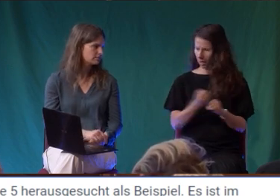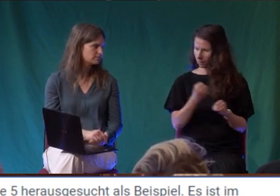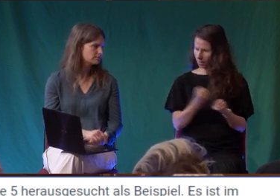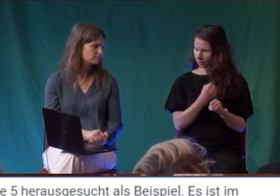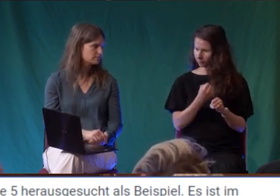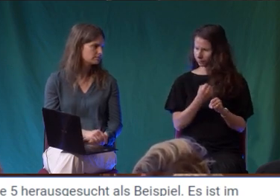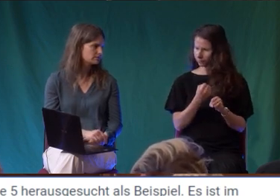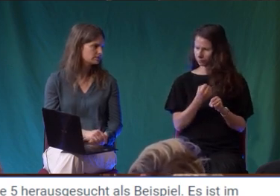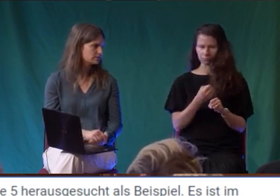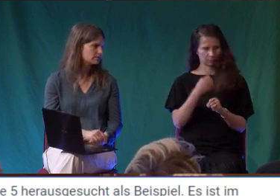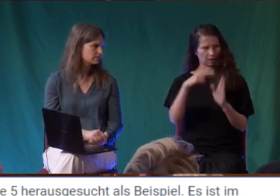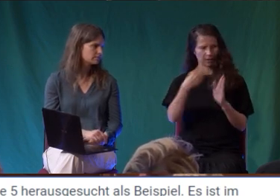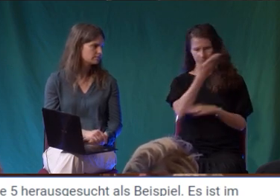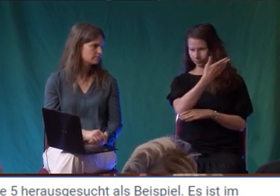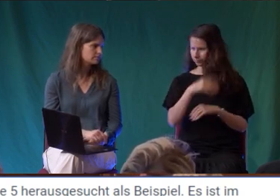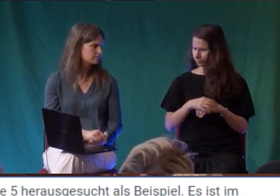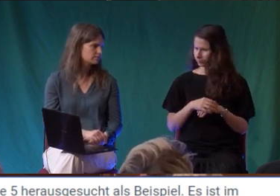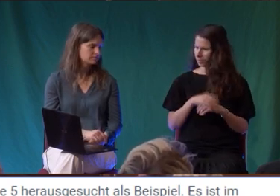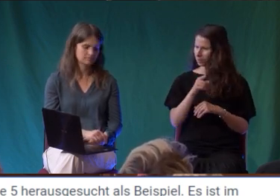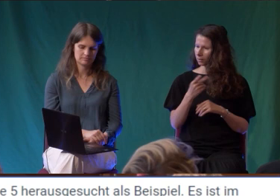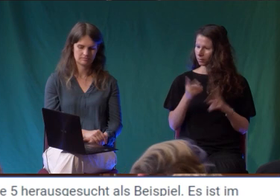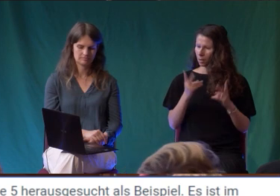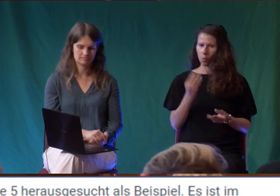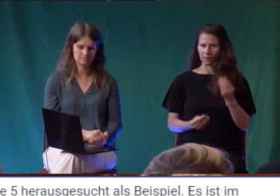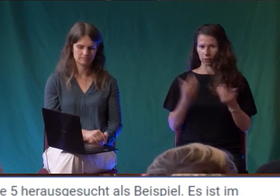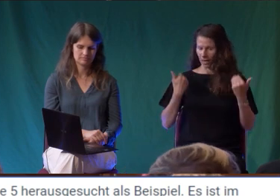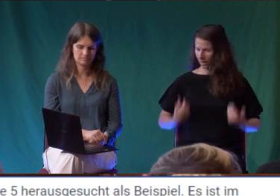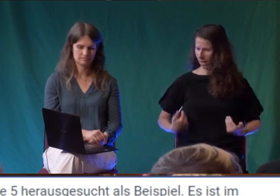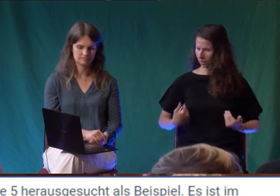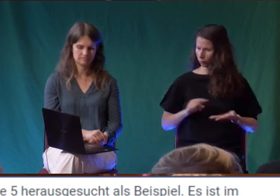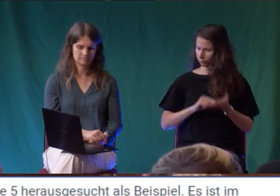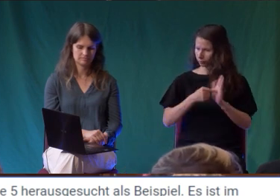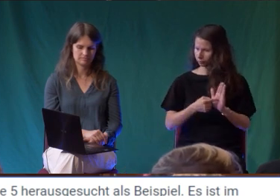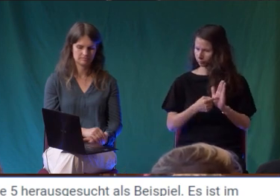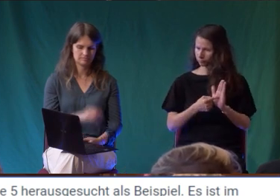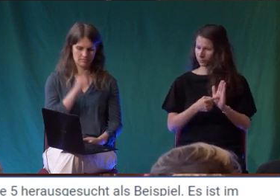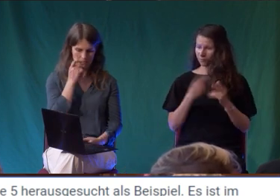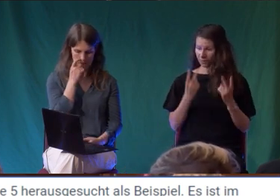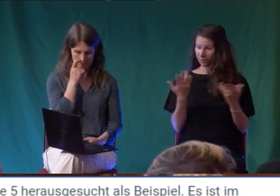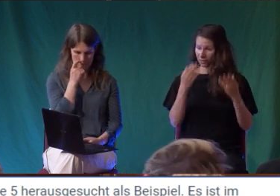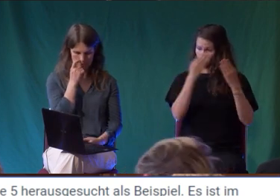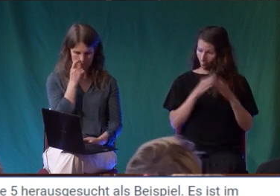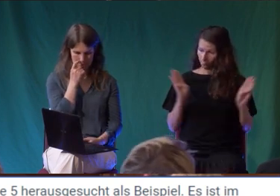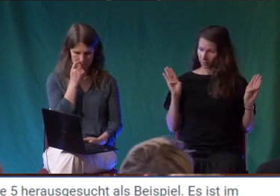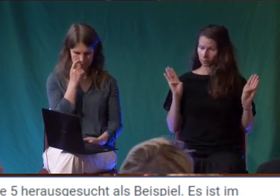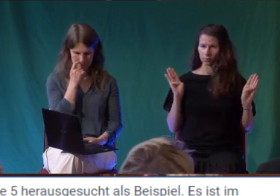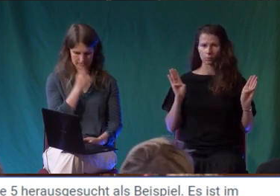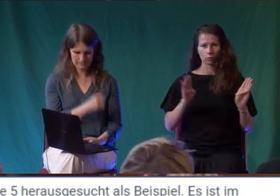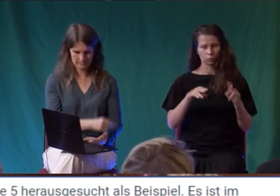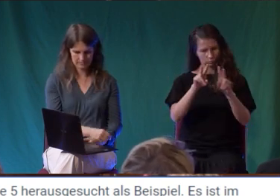Haltung mit die von Offenheit und Wertschätzung geprägt ist und sich durch Ermutigung